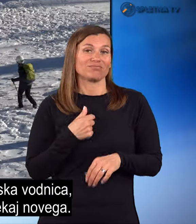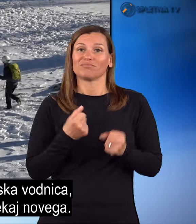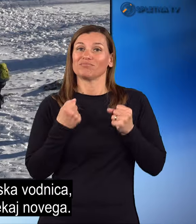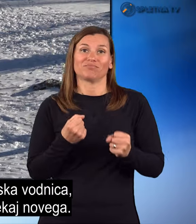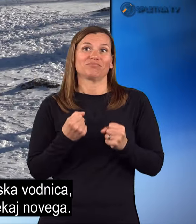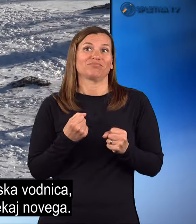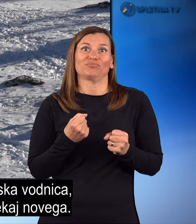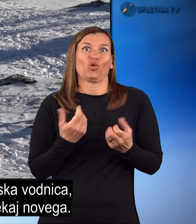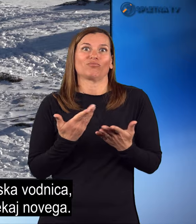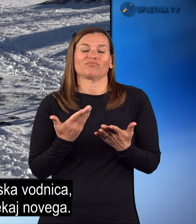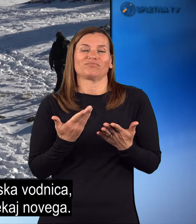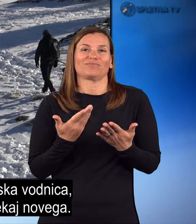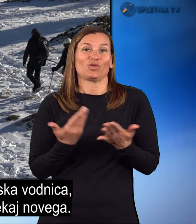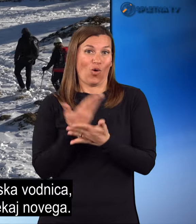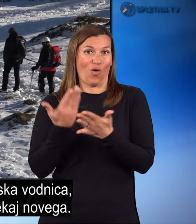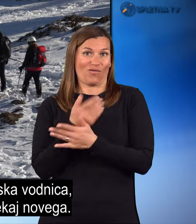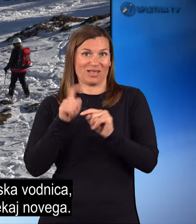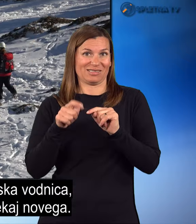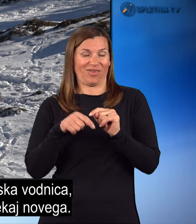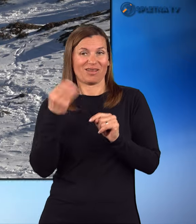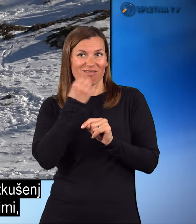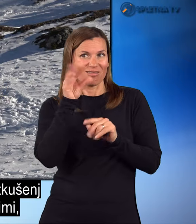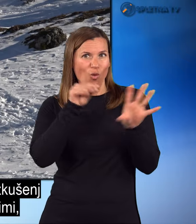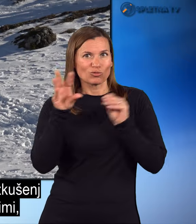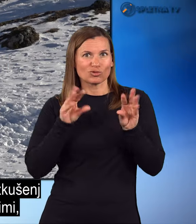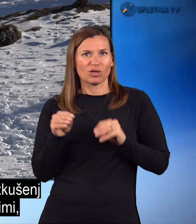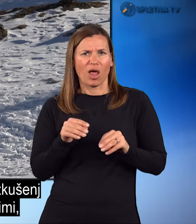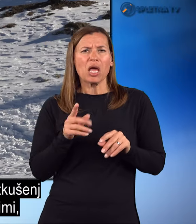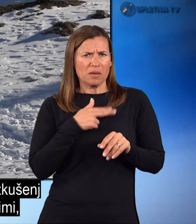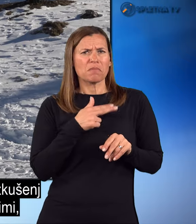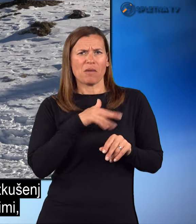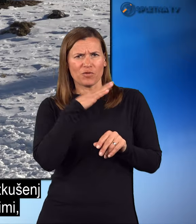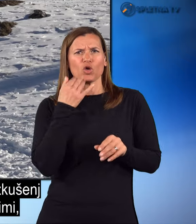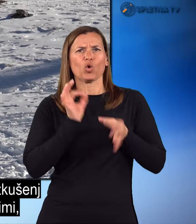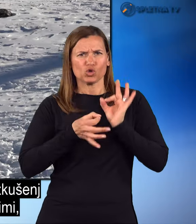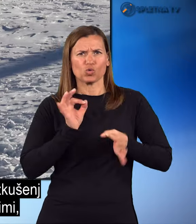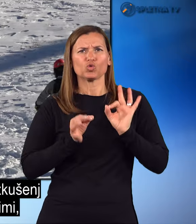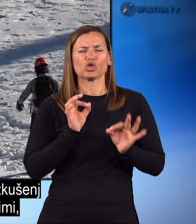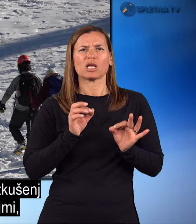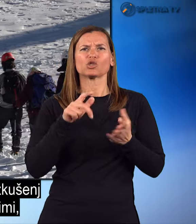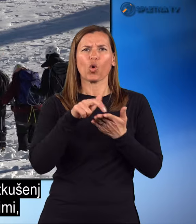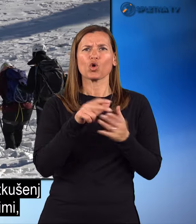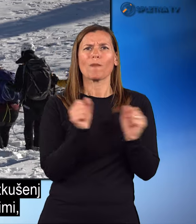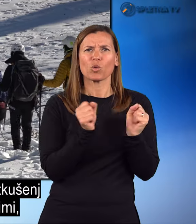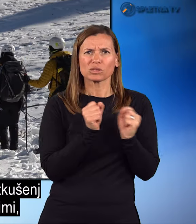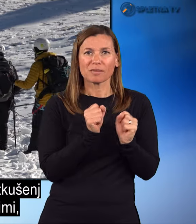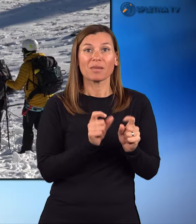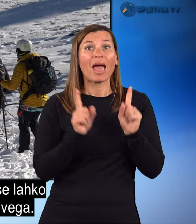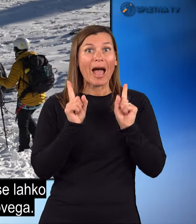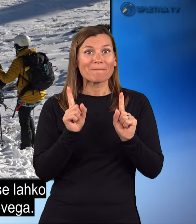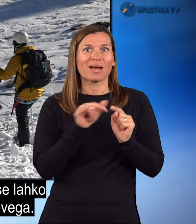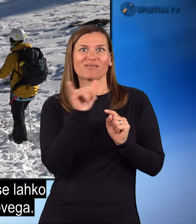mi je bilo tudi nekaj novega. Imam veliko izkušenj z hojo po